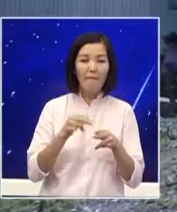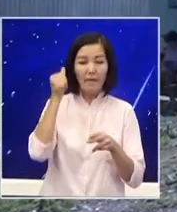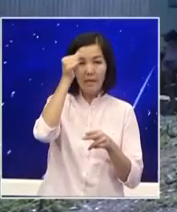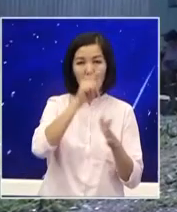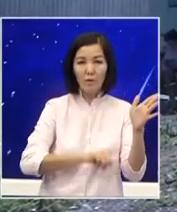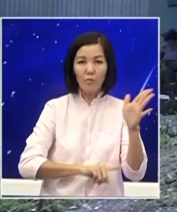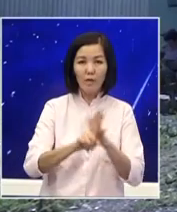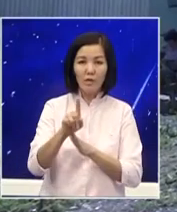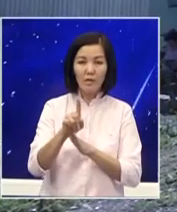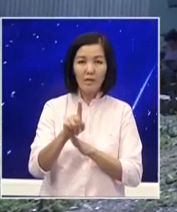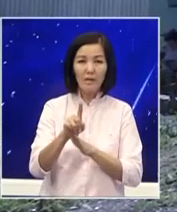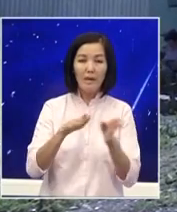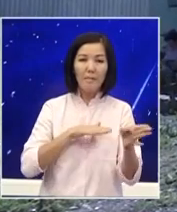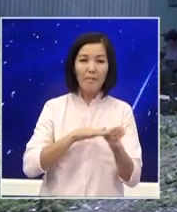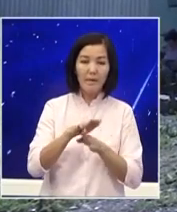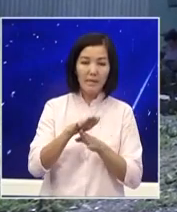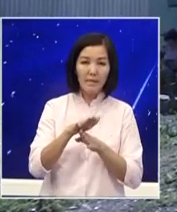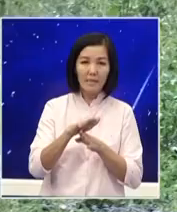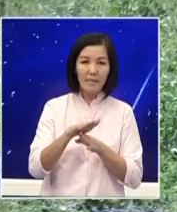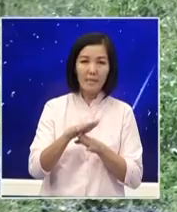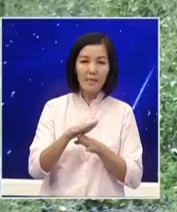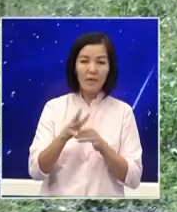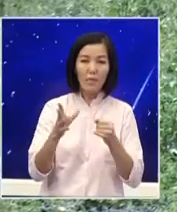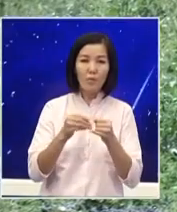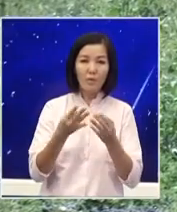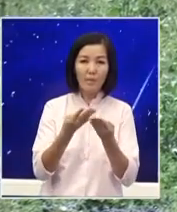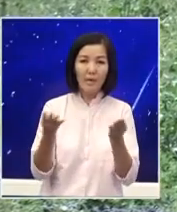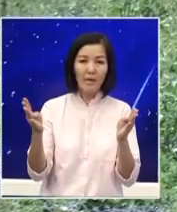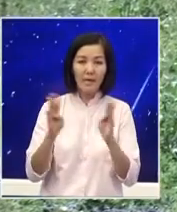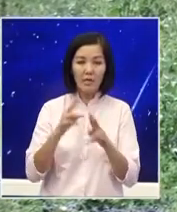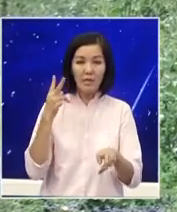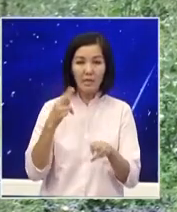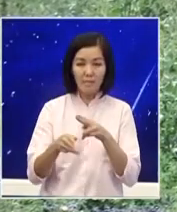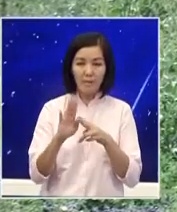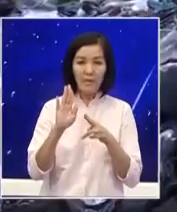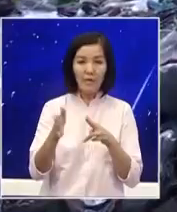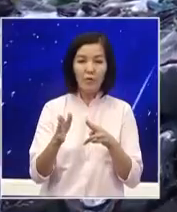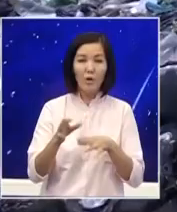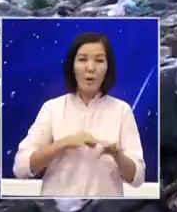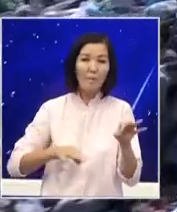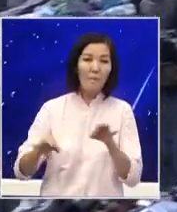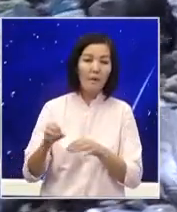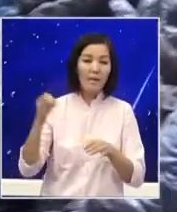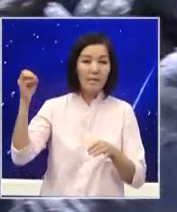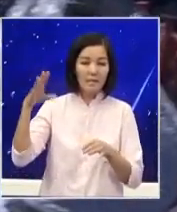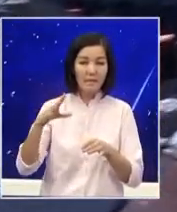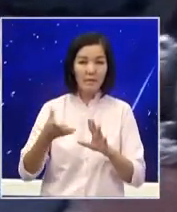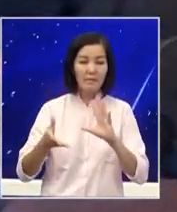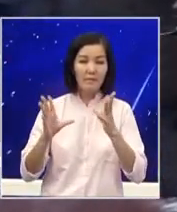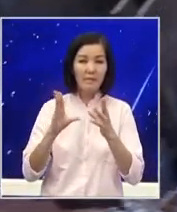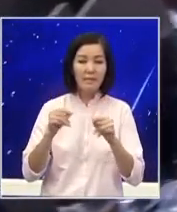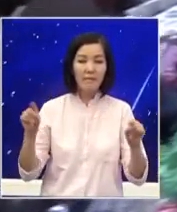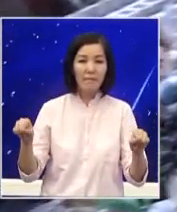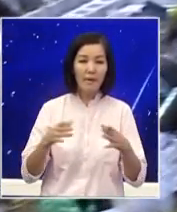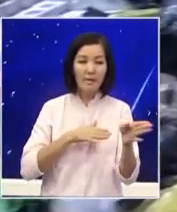начата модернизация участка уже завершены работы по ограждению территории на стадии рассмотрения проект по освещению в целом на модернизацию